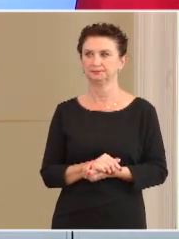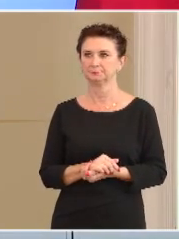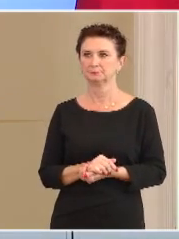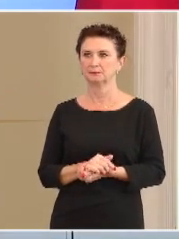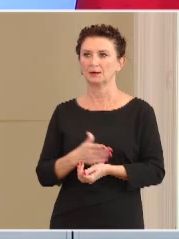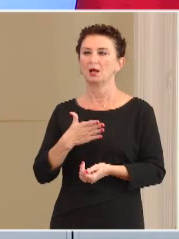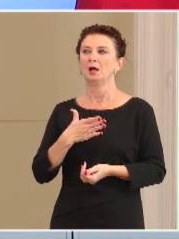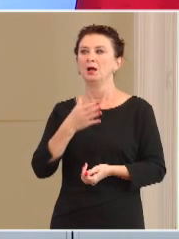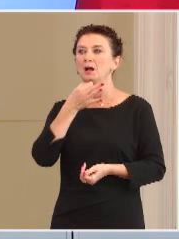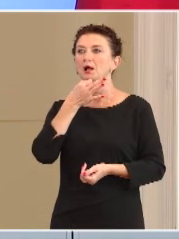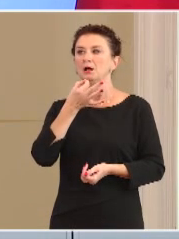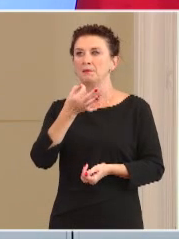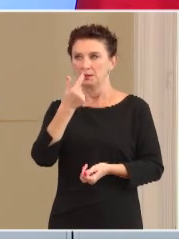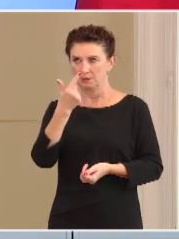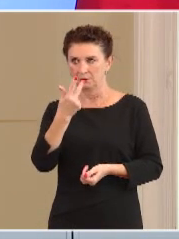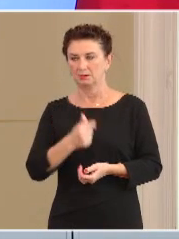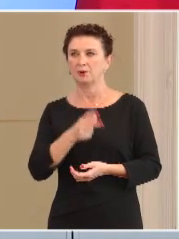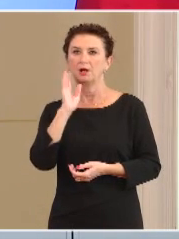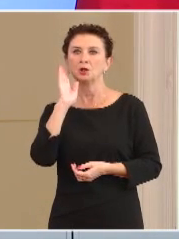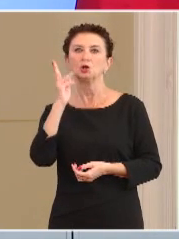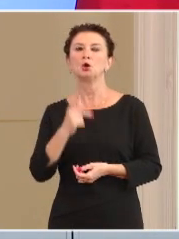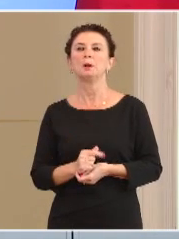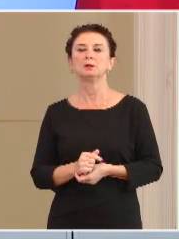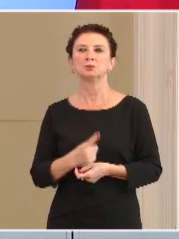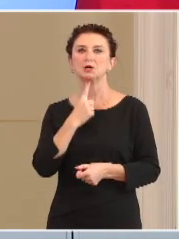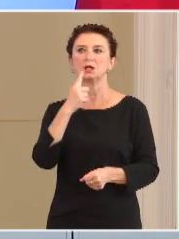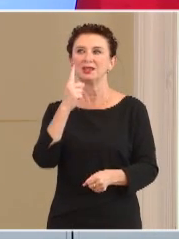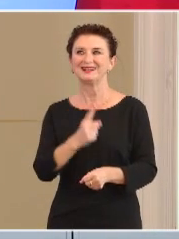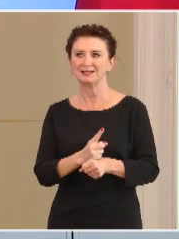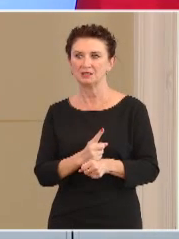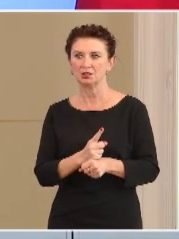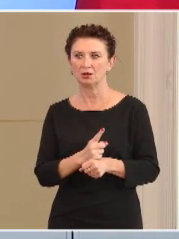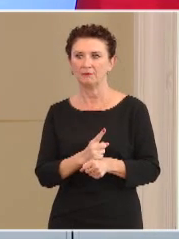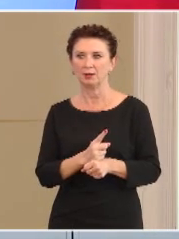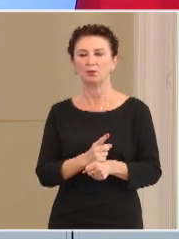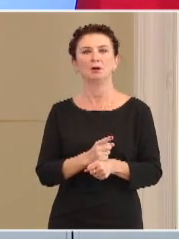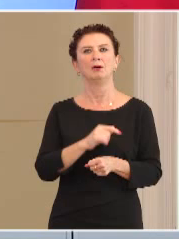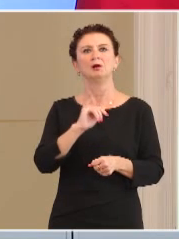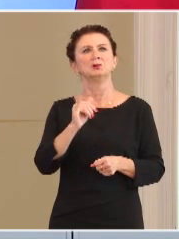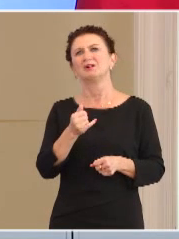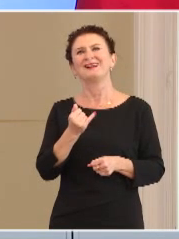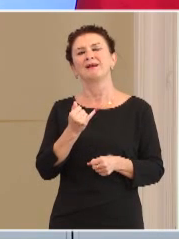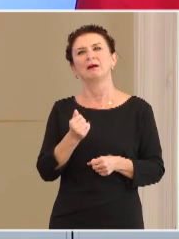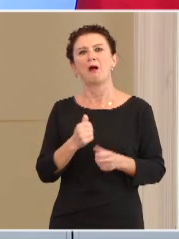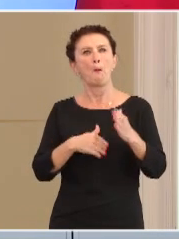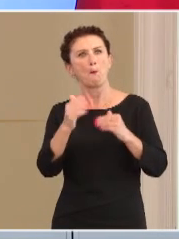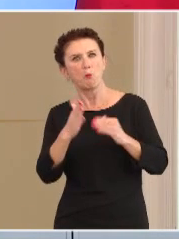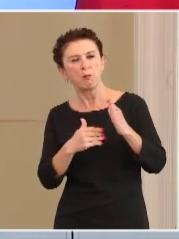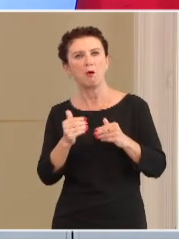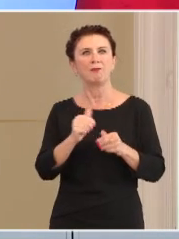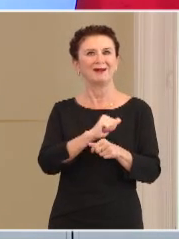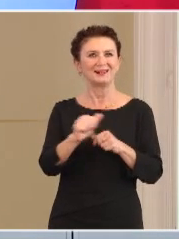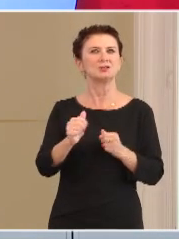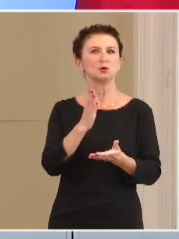Pytania do ministra Olszewskiego. Kto będzie decydował o tym stopniu przygotowania inwestycji, która będzie na górze listy? Rozumiem,